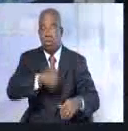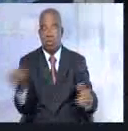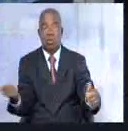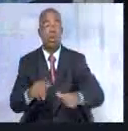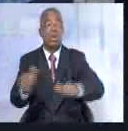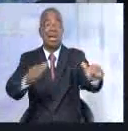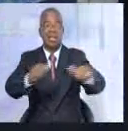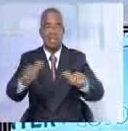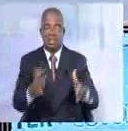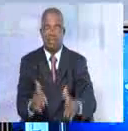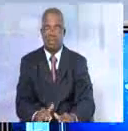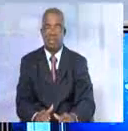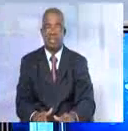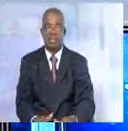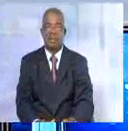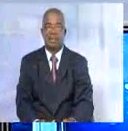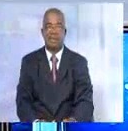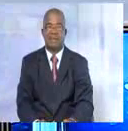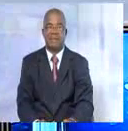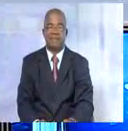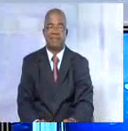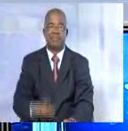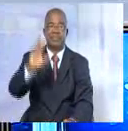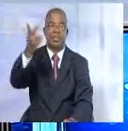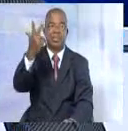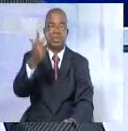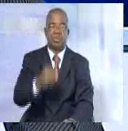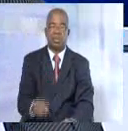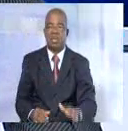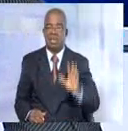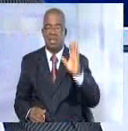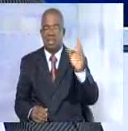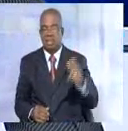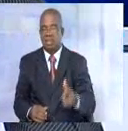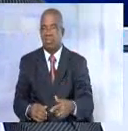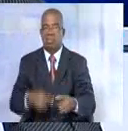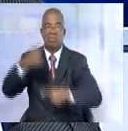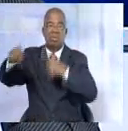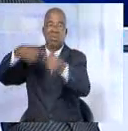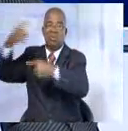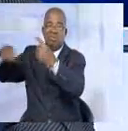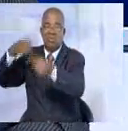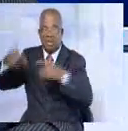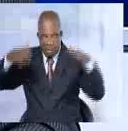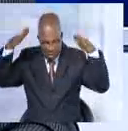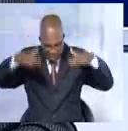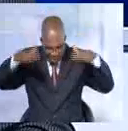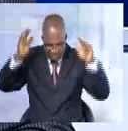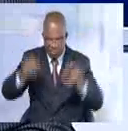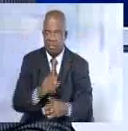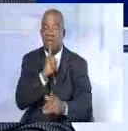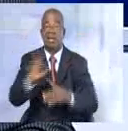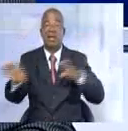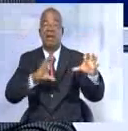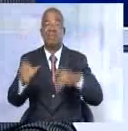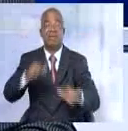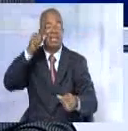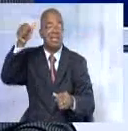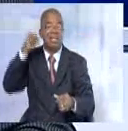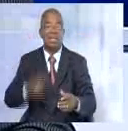de l'Intercoton. Le troisième départ du Hajj s'est déroulé hier matin en présence du ministre d'État